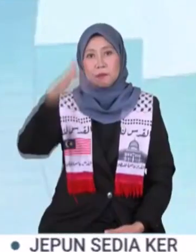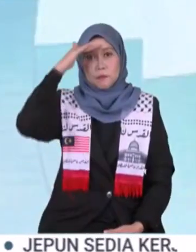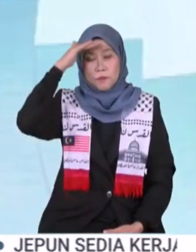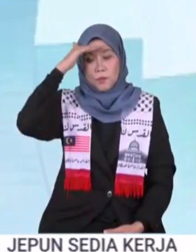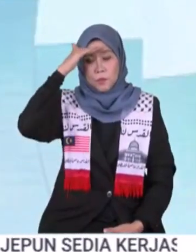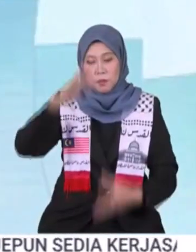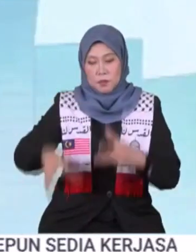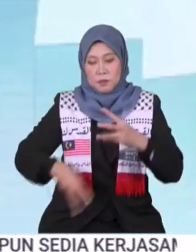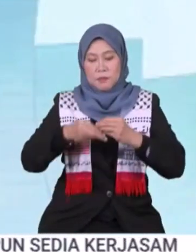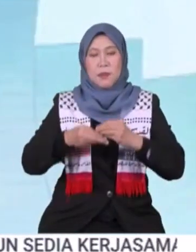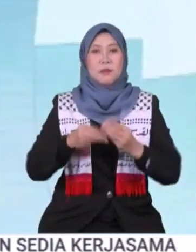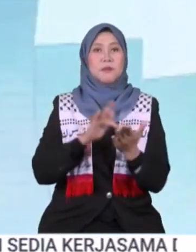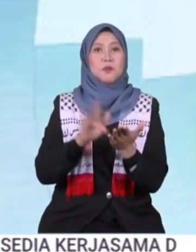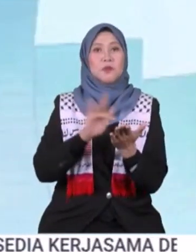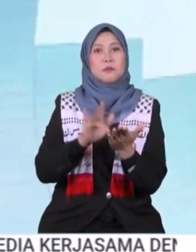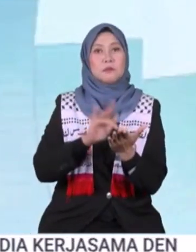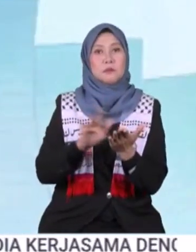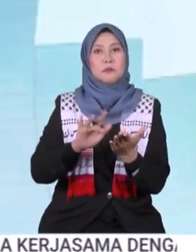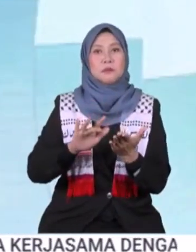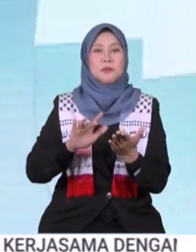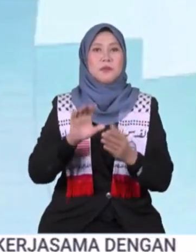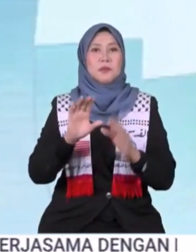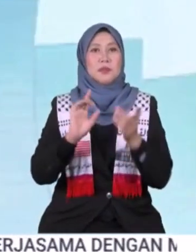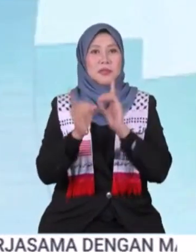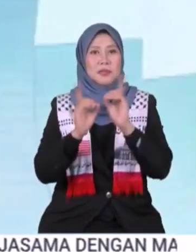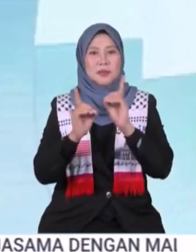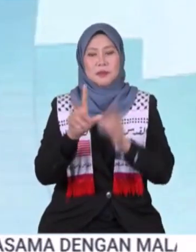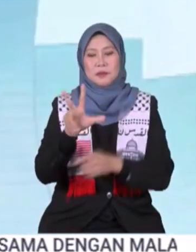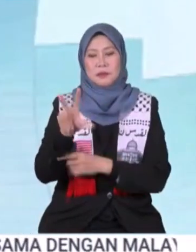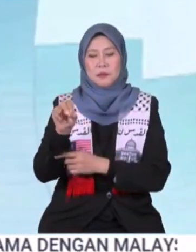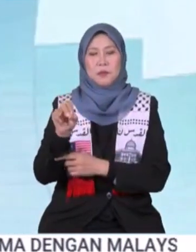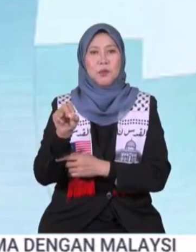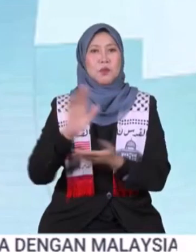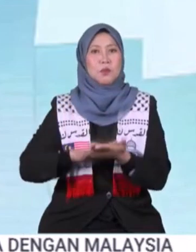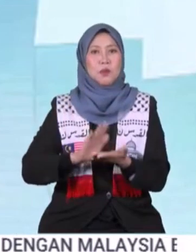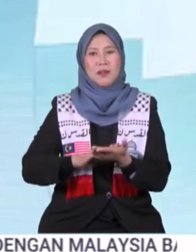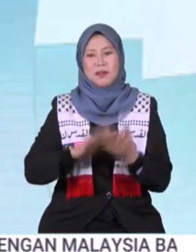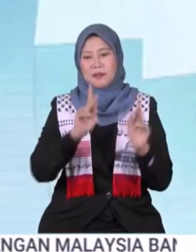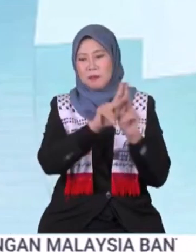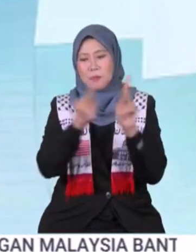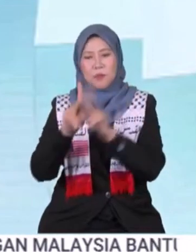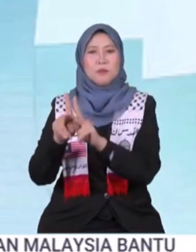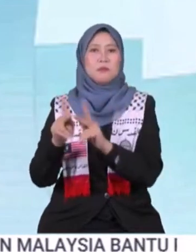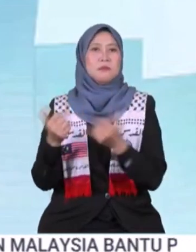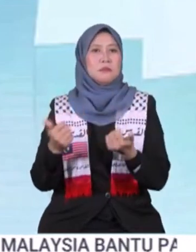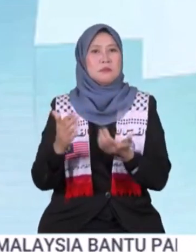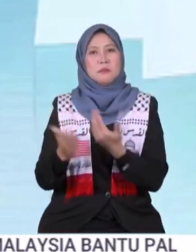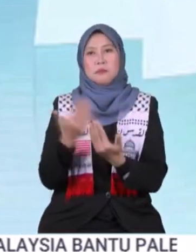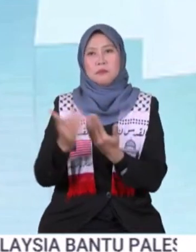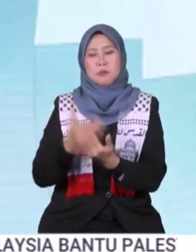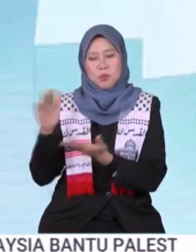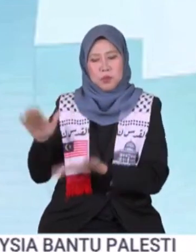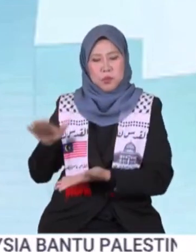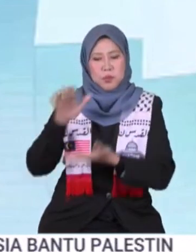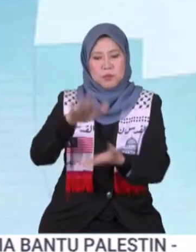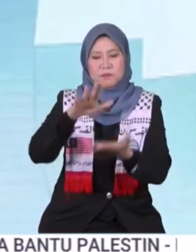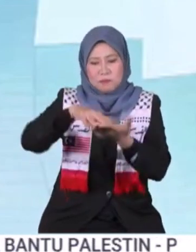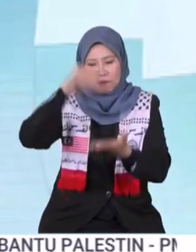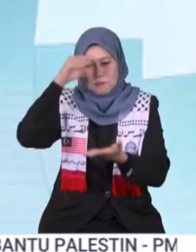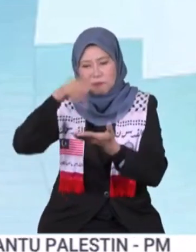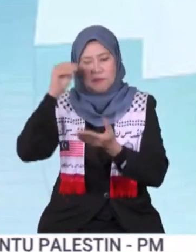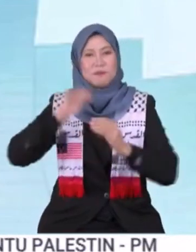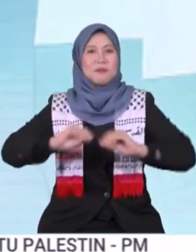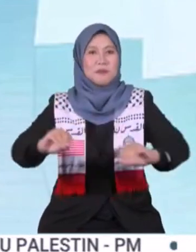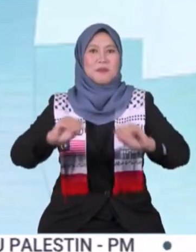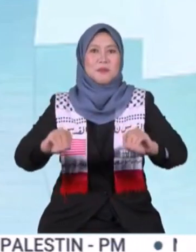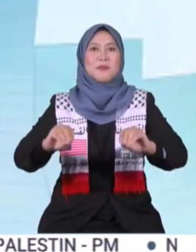Johor menambah kemudahan peranti digital di 30 buah sekolah luar bandar. Tujuannya bagi memperkasa penyampaian sistem pembelajaran menerusi